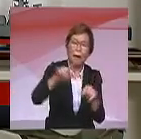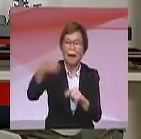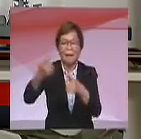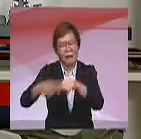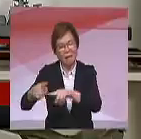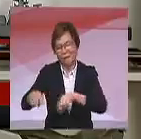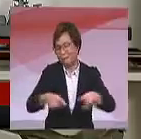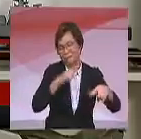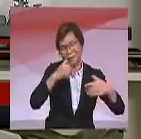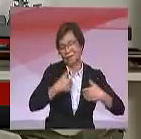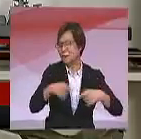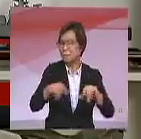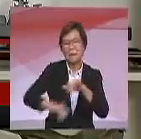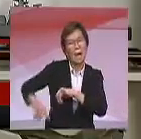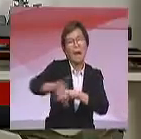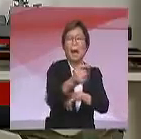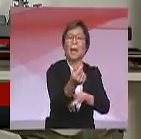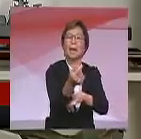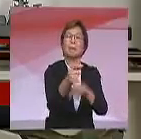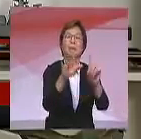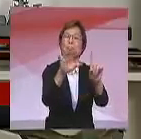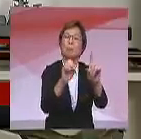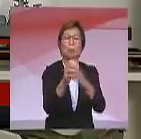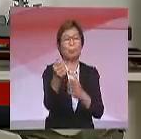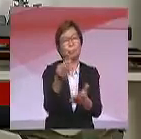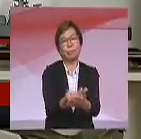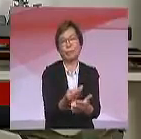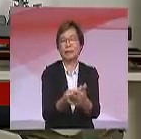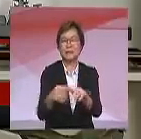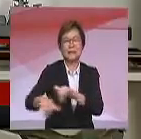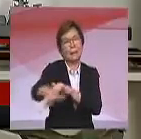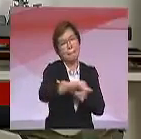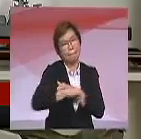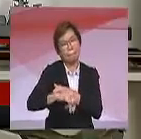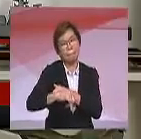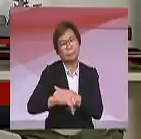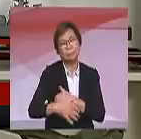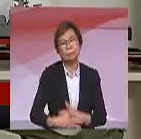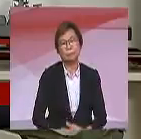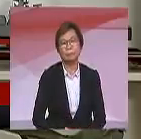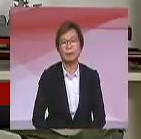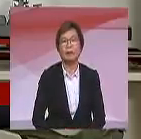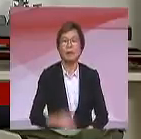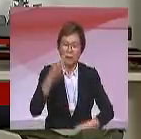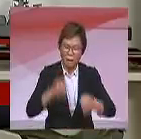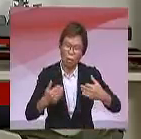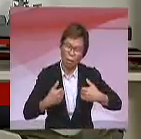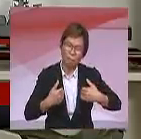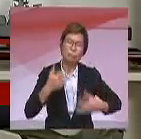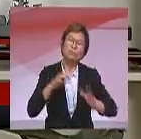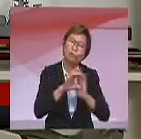berbeza dengan kos tempat lain, itu sama. Itu sama saja. Jadi walau mana pun, insyaAllah kalau ada